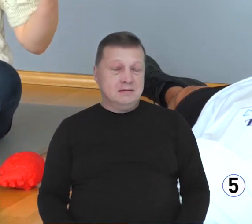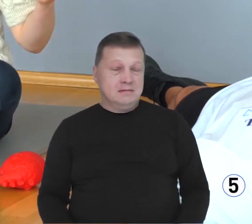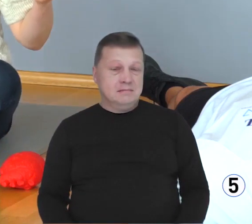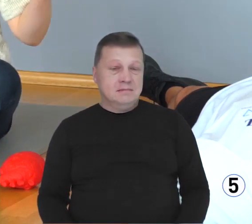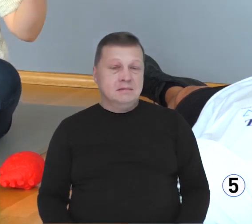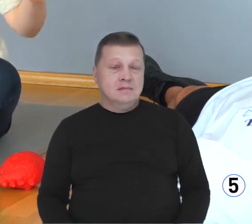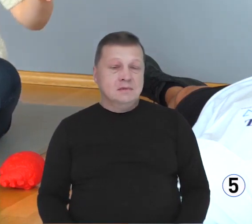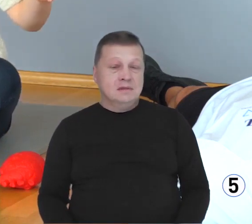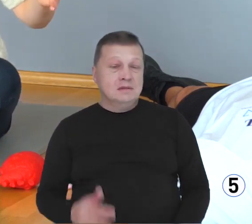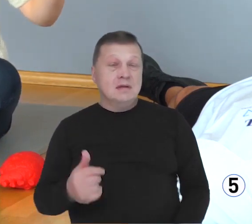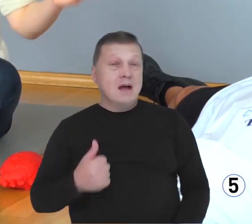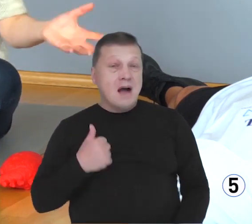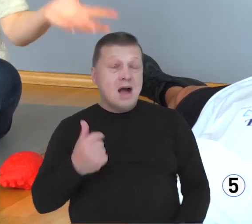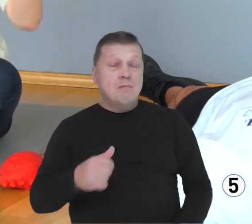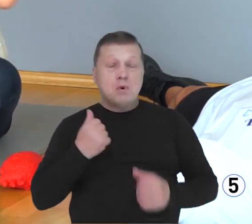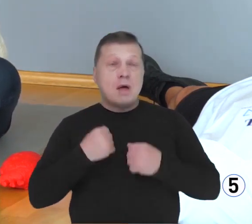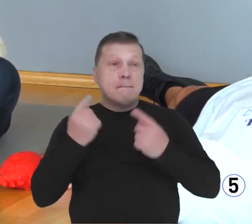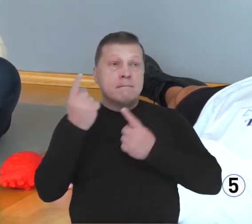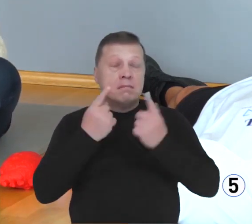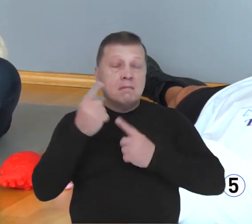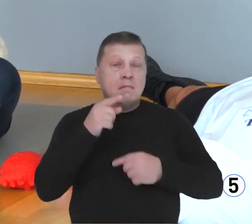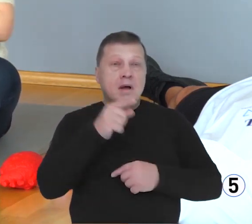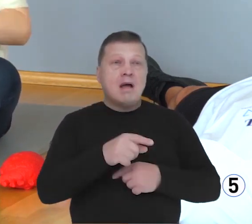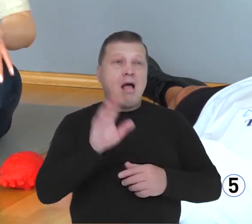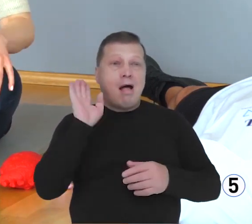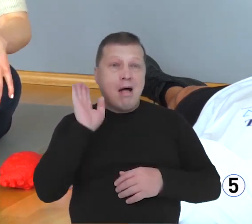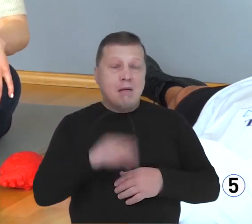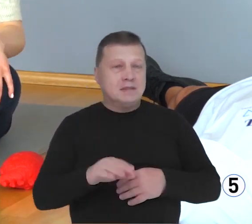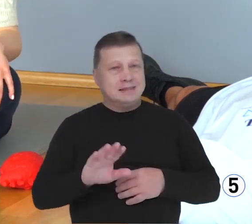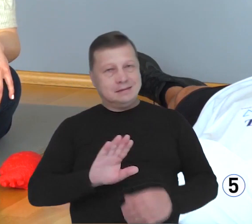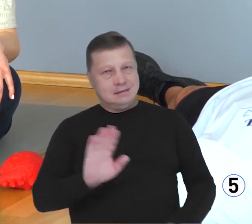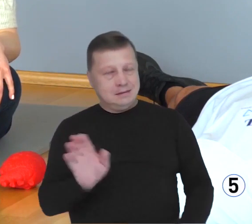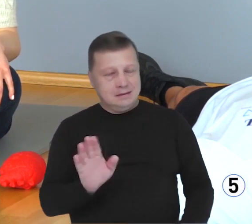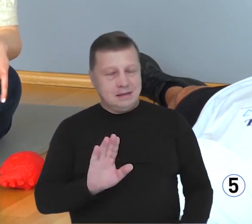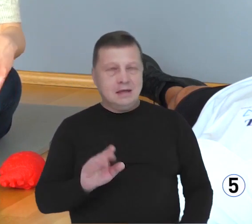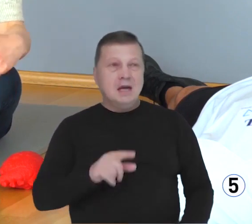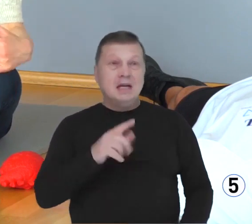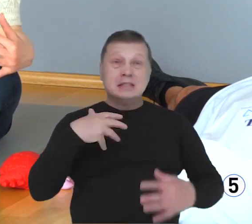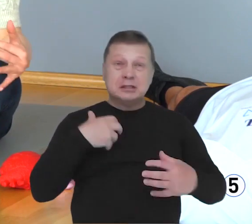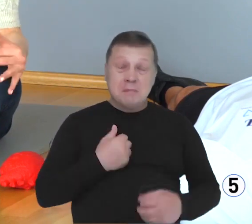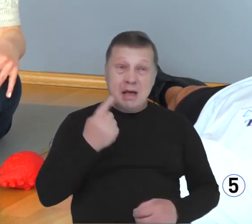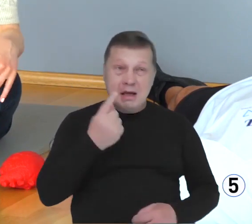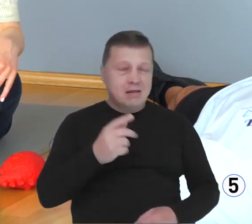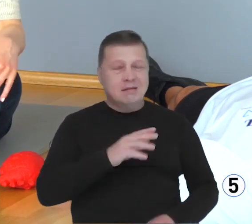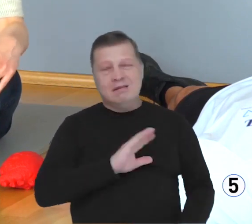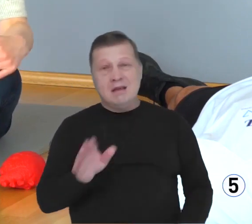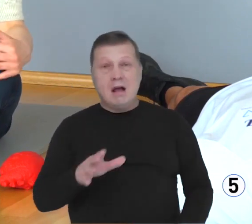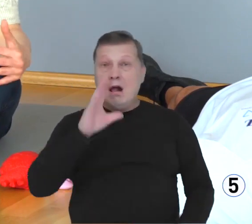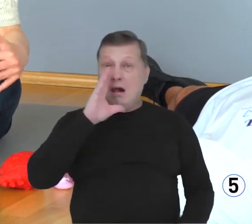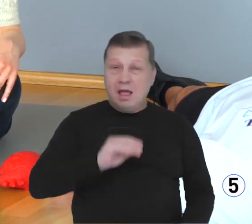nigdy nie musiał i nie musiała znaleźć się po tej drugiej stronie, stronie rezygnacji,